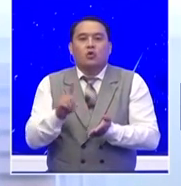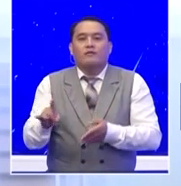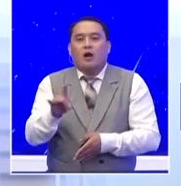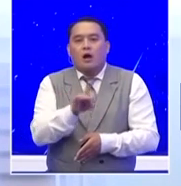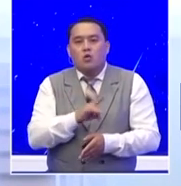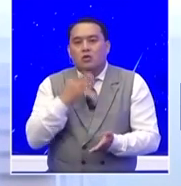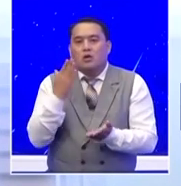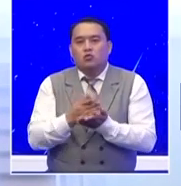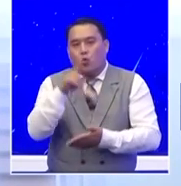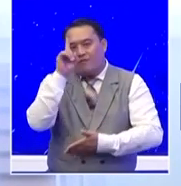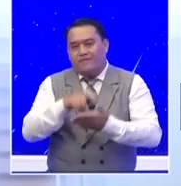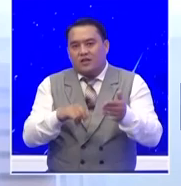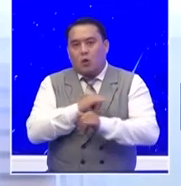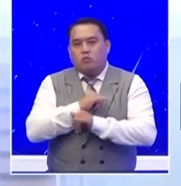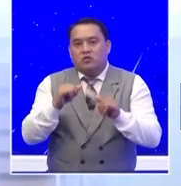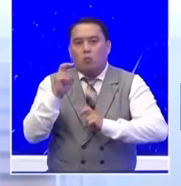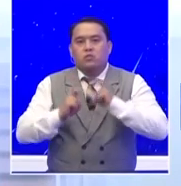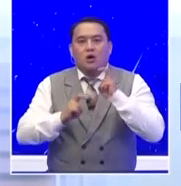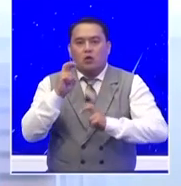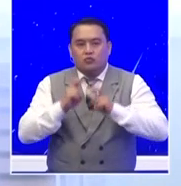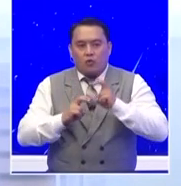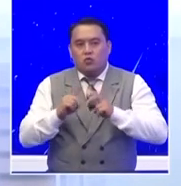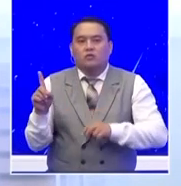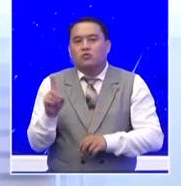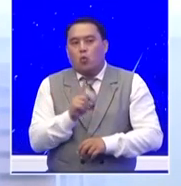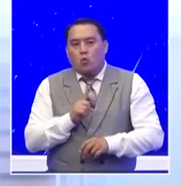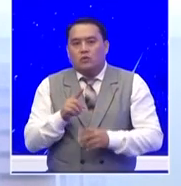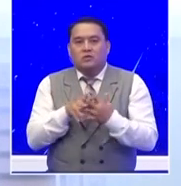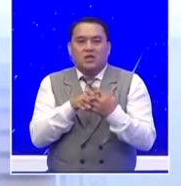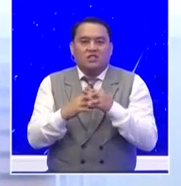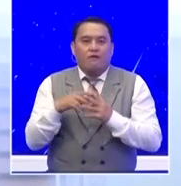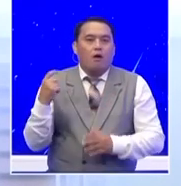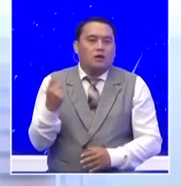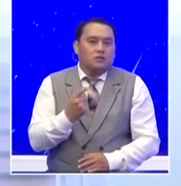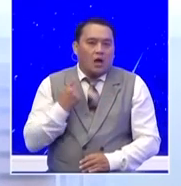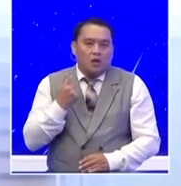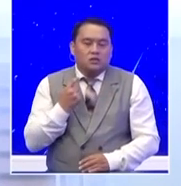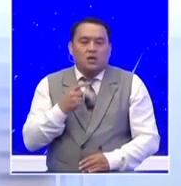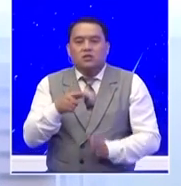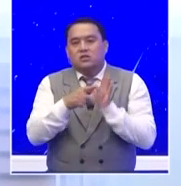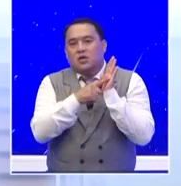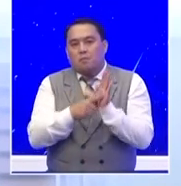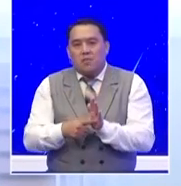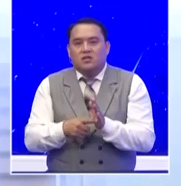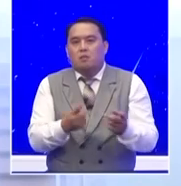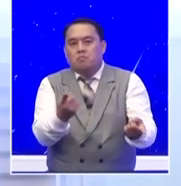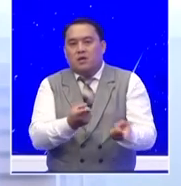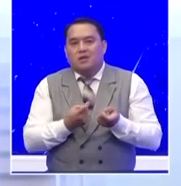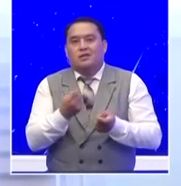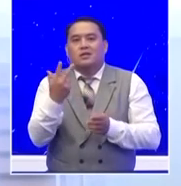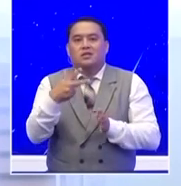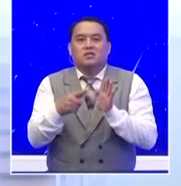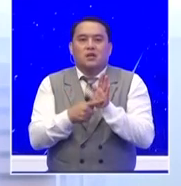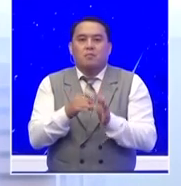районе отмечается уверенный рост производства промышленной продукции и продуктов сельского хозяйства. За истекшие 7 месяцев привлечено почти 37